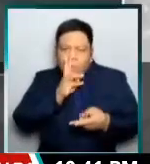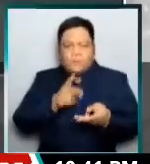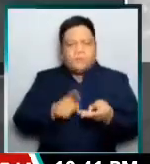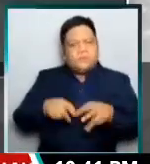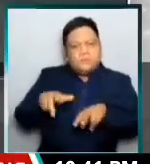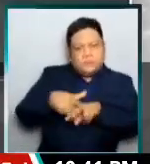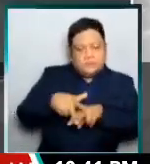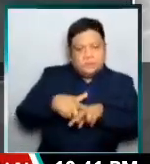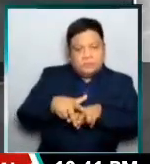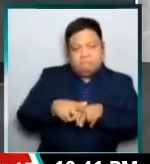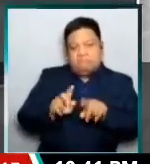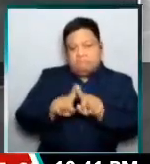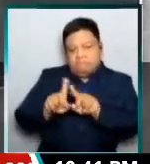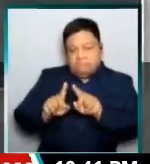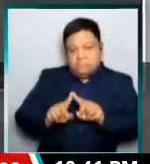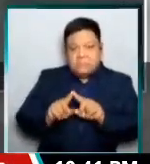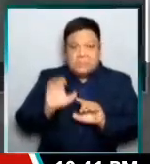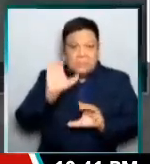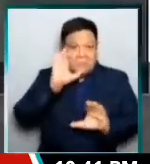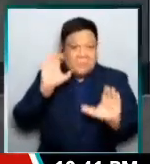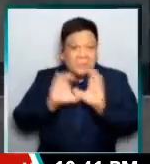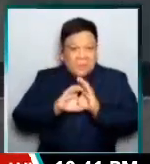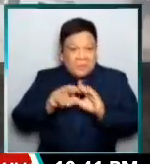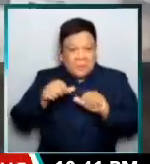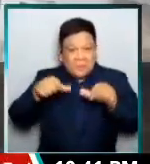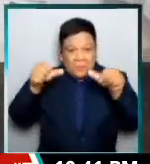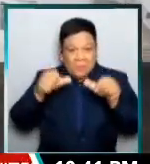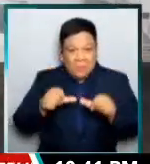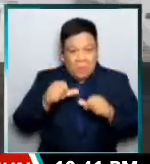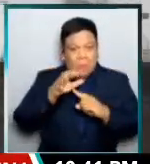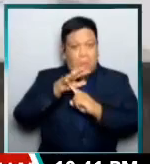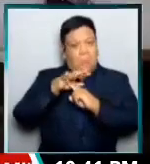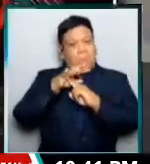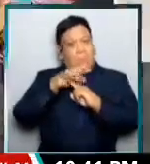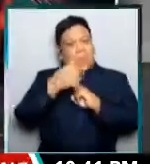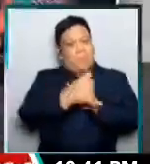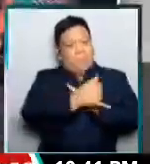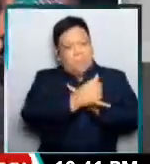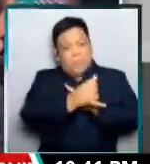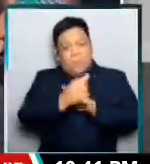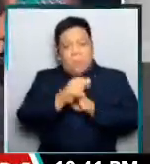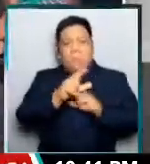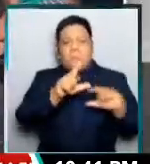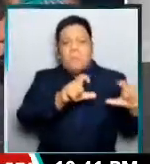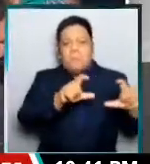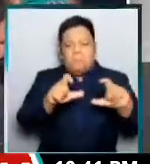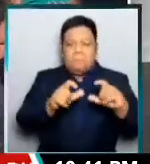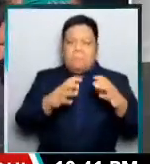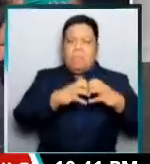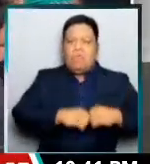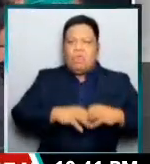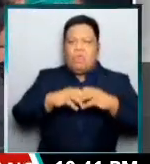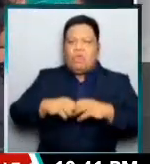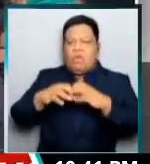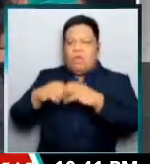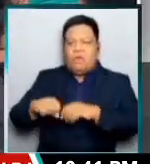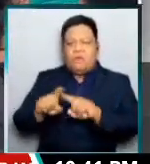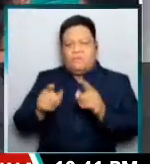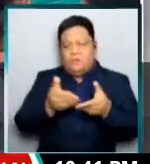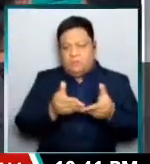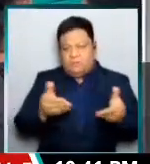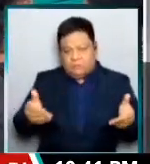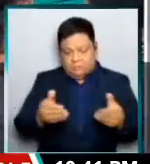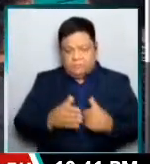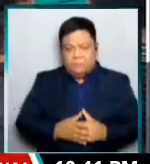ibinahagi nila, makikita ang pagkasira sa marami sa mga estruktura at bahay sa isla. Sa kanya namang social media post, nagbahagi ng